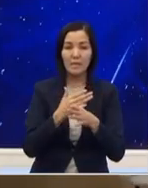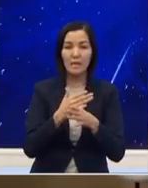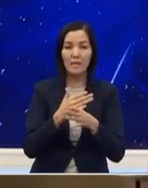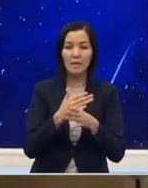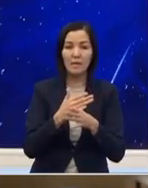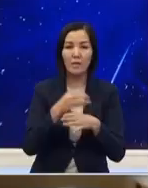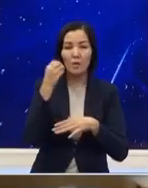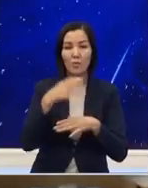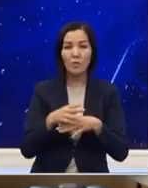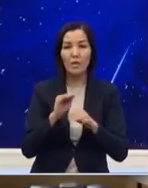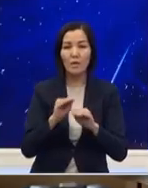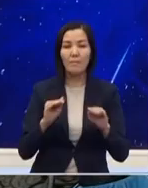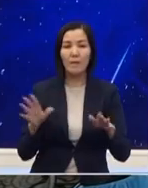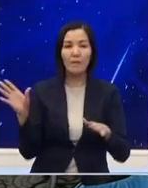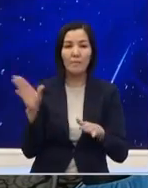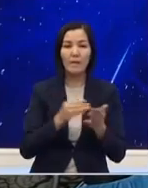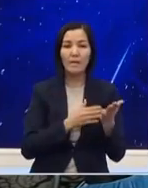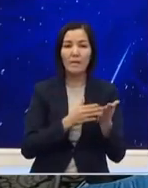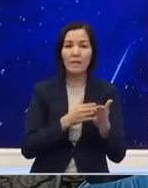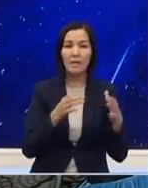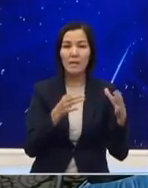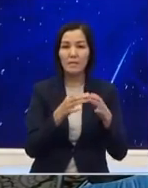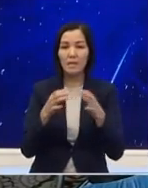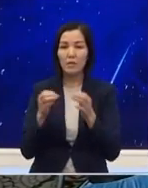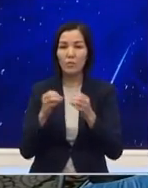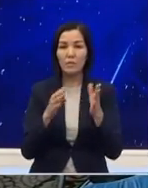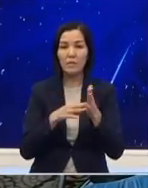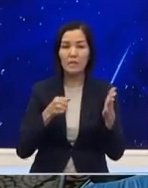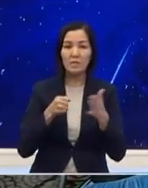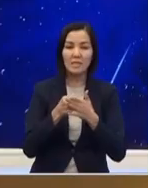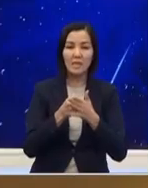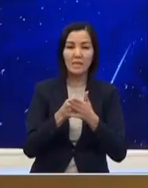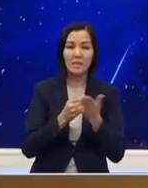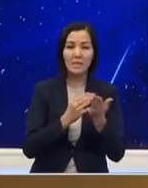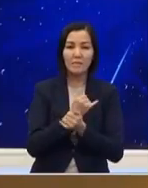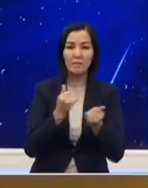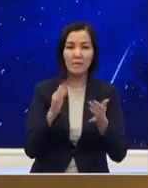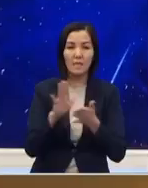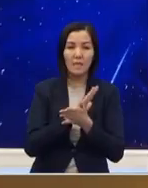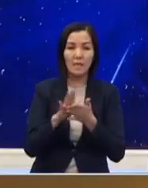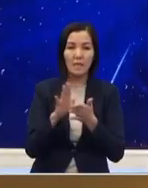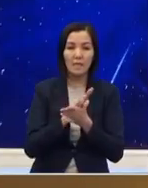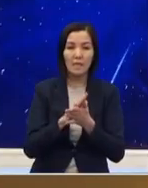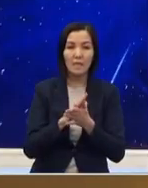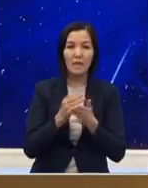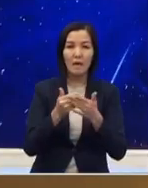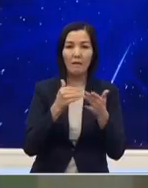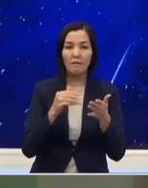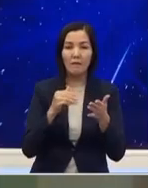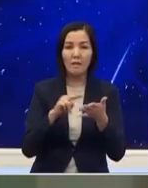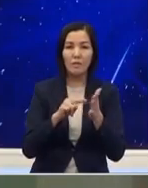консультация орталығына балалар барлық санат бойынша 18 жасқа дейін қабылданады. Қызмет түрі тегін, тек алдын ала